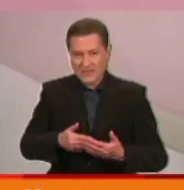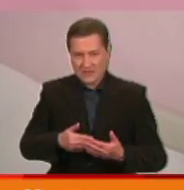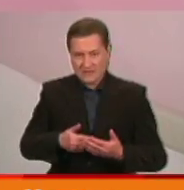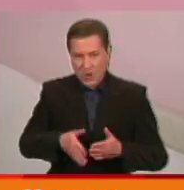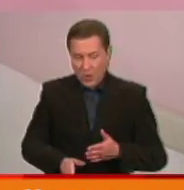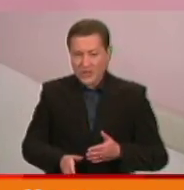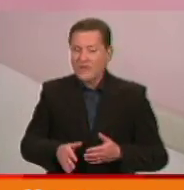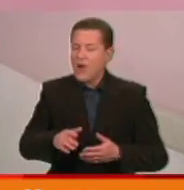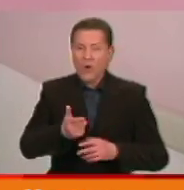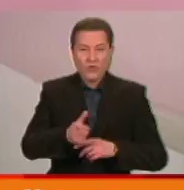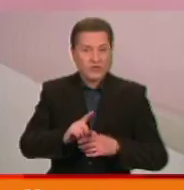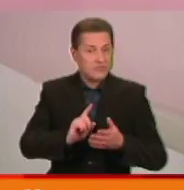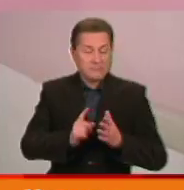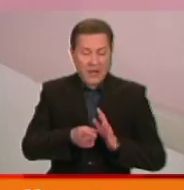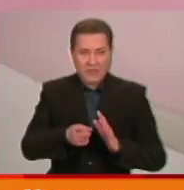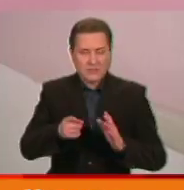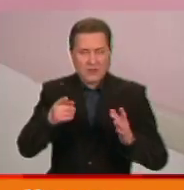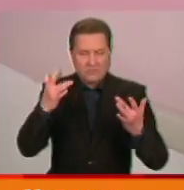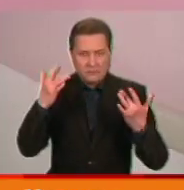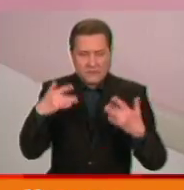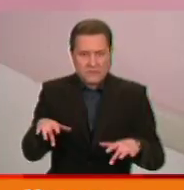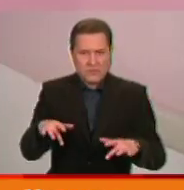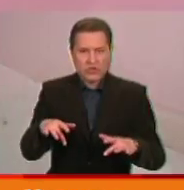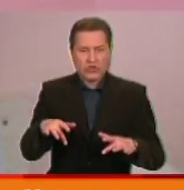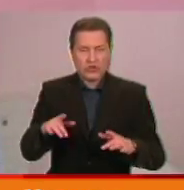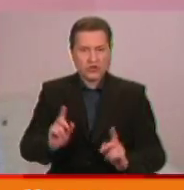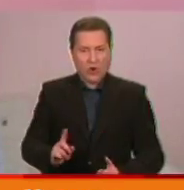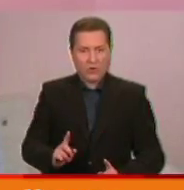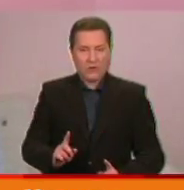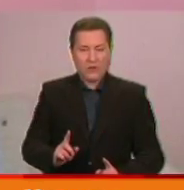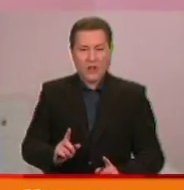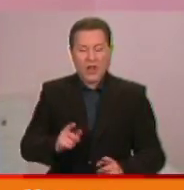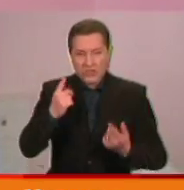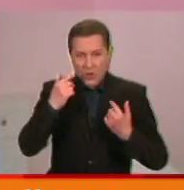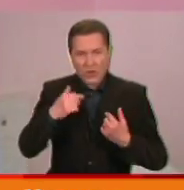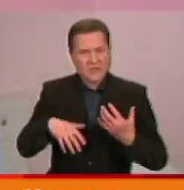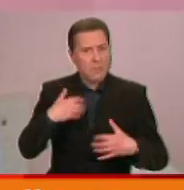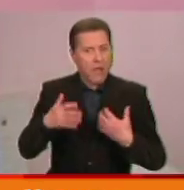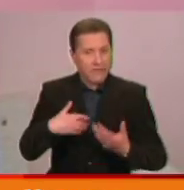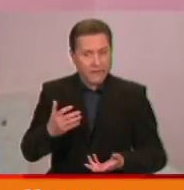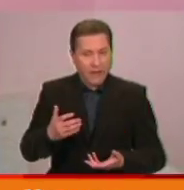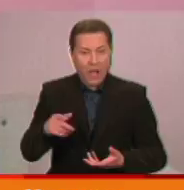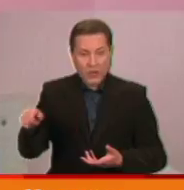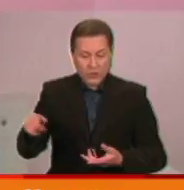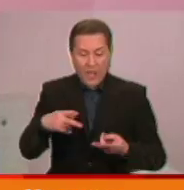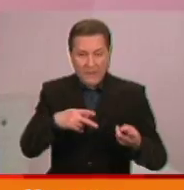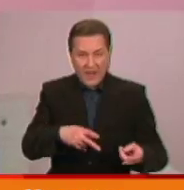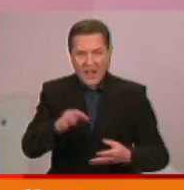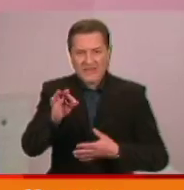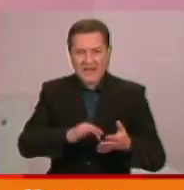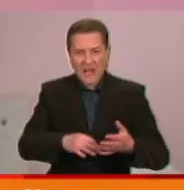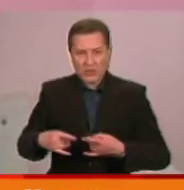Зразу як-то шок. Слезы, паника. Мы сюда приехали, меня сразу на